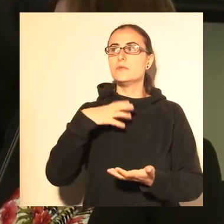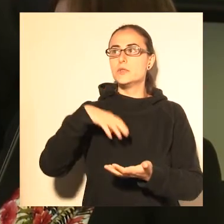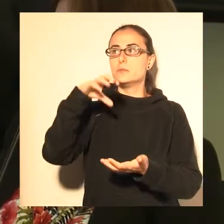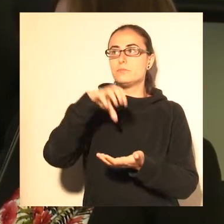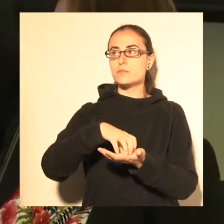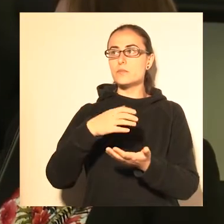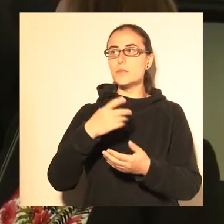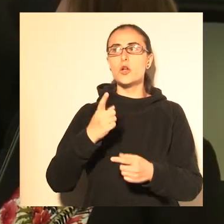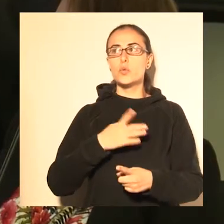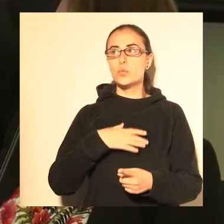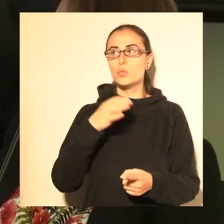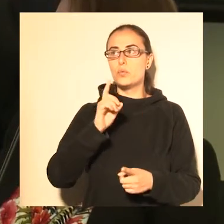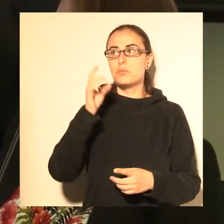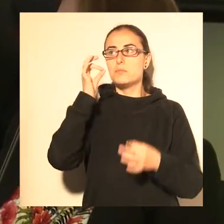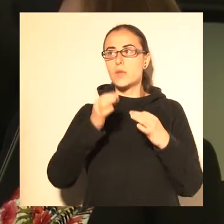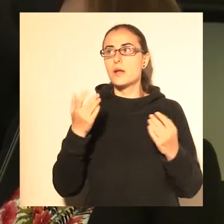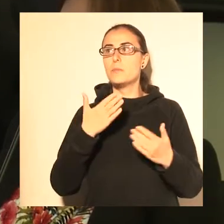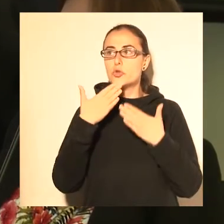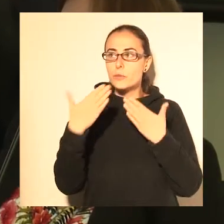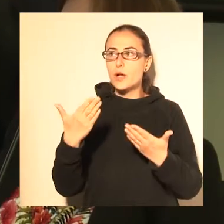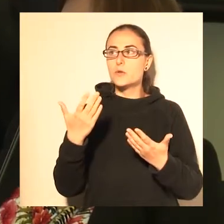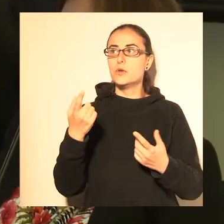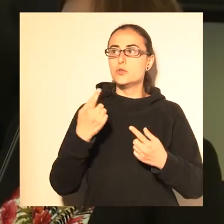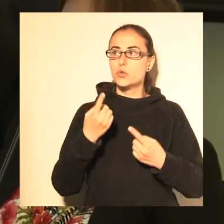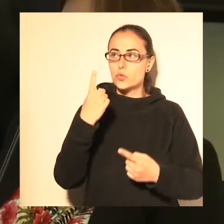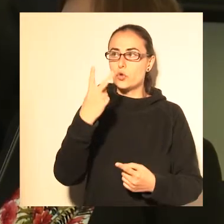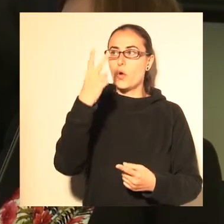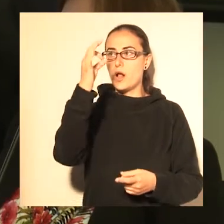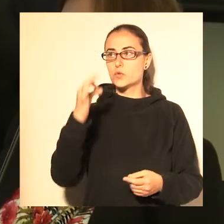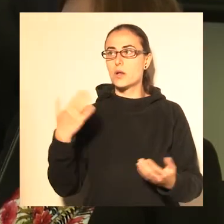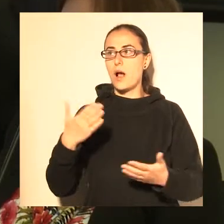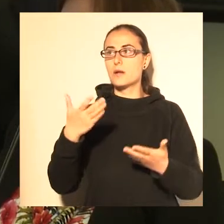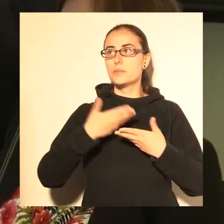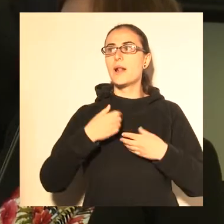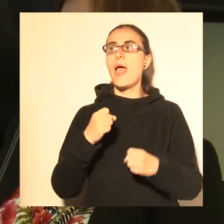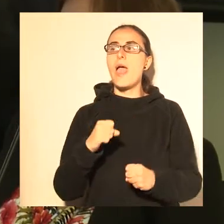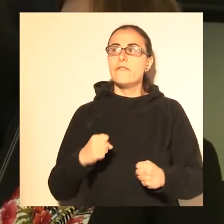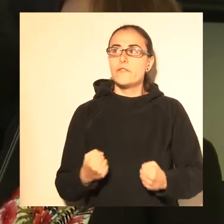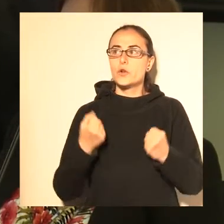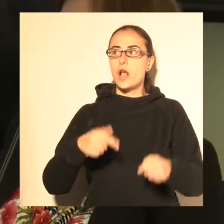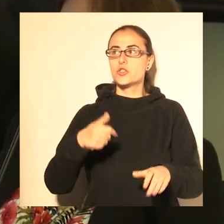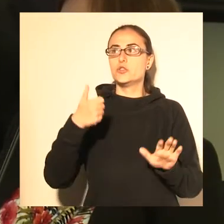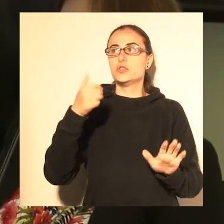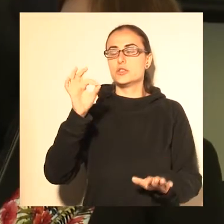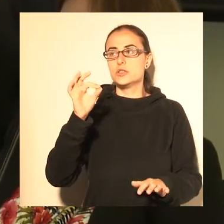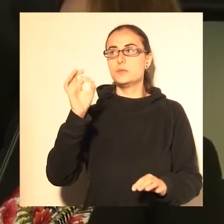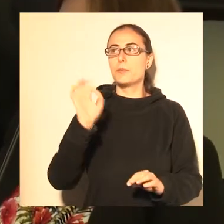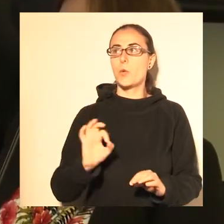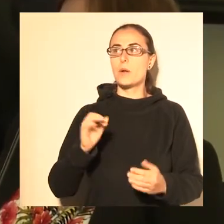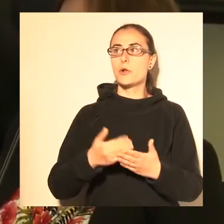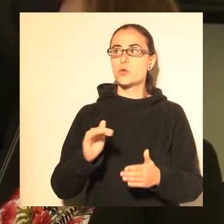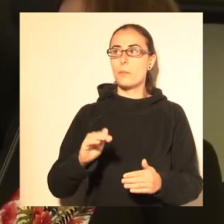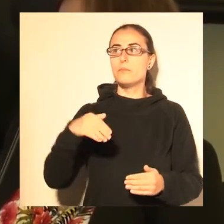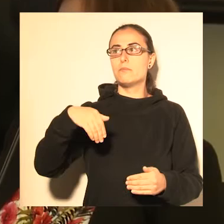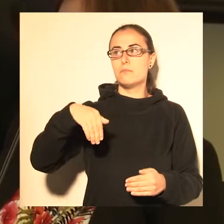părinți care s au lăsat de servicii nici nu ne au sunat să zică mă Îți mulțumesc că tu cu 2% și pe unde ai fost ai strâns în jur la 60 de milioane pentru